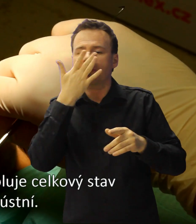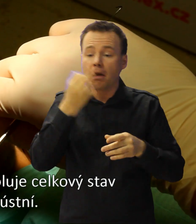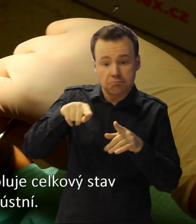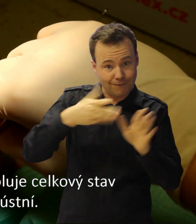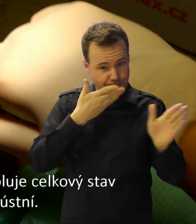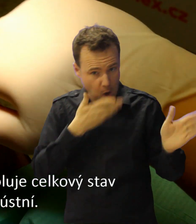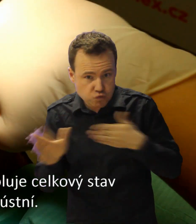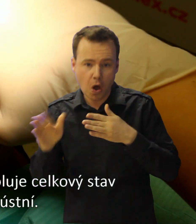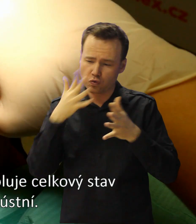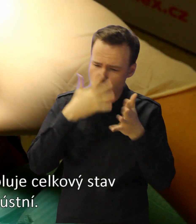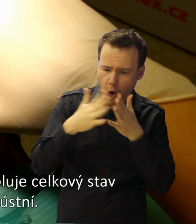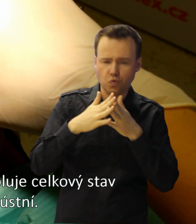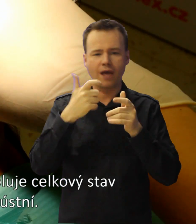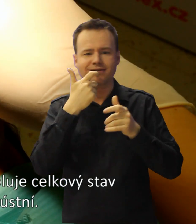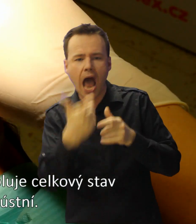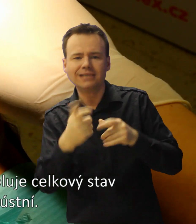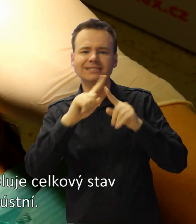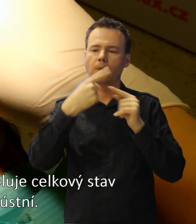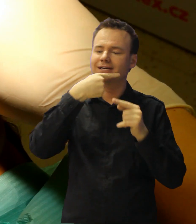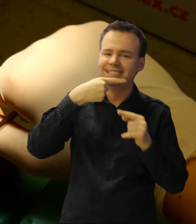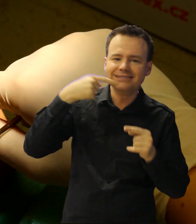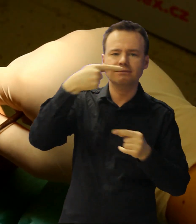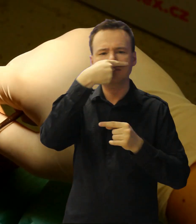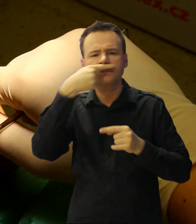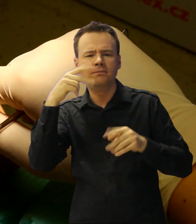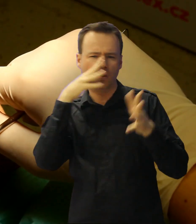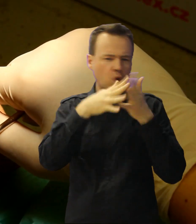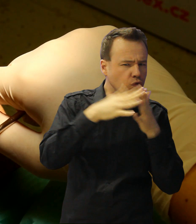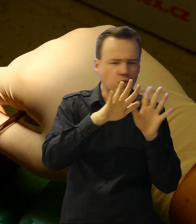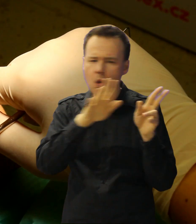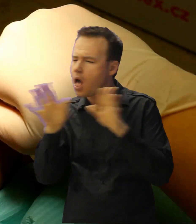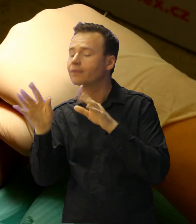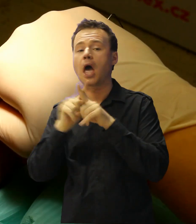Hygienistka kontroluje celkový stav dutiny ústní.